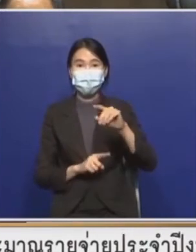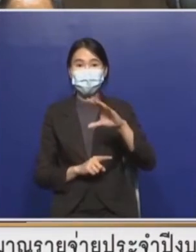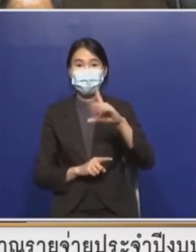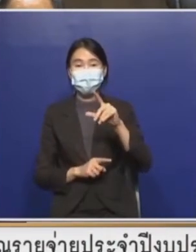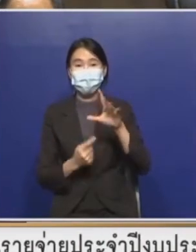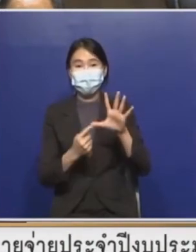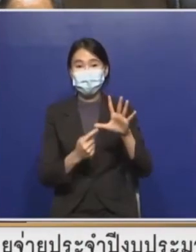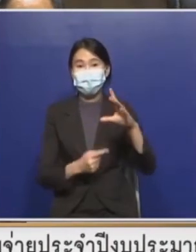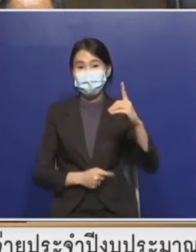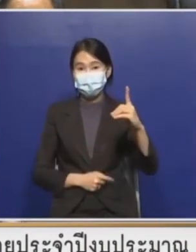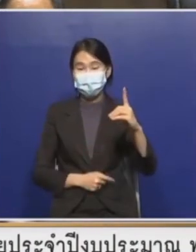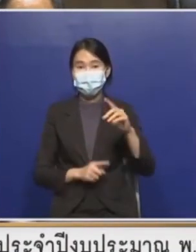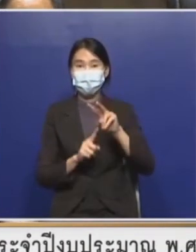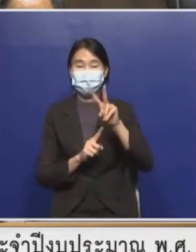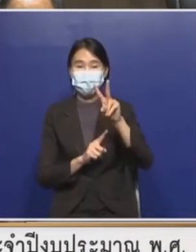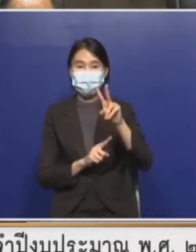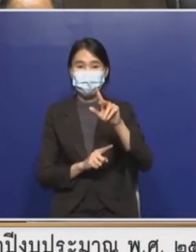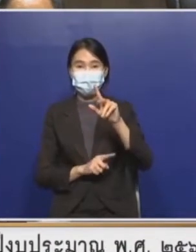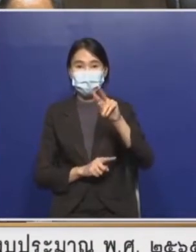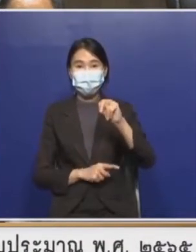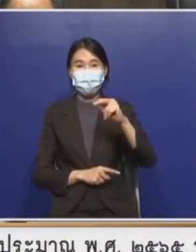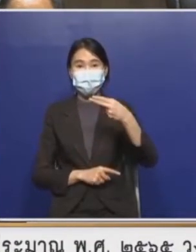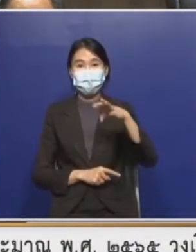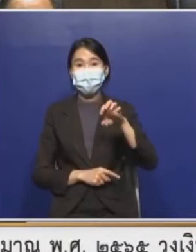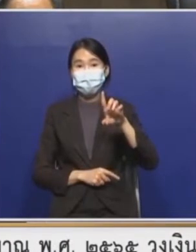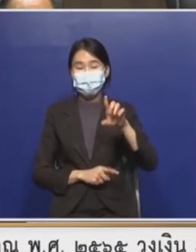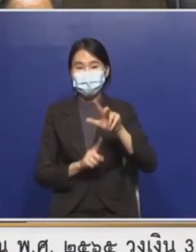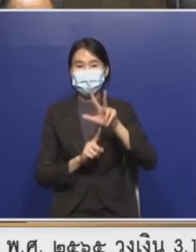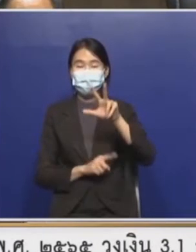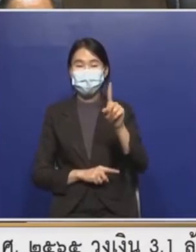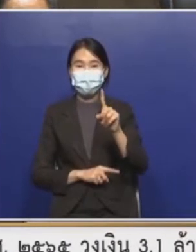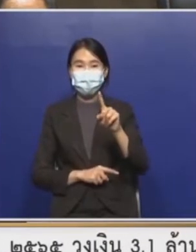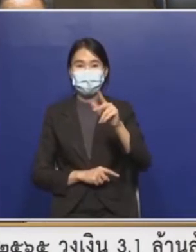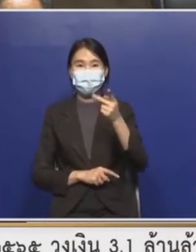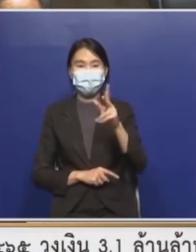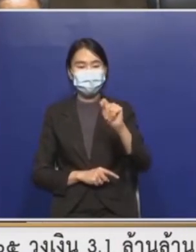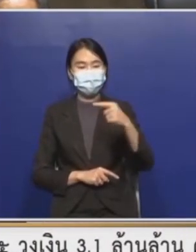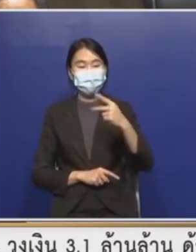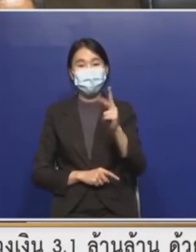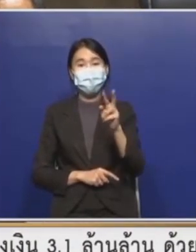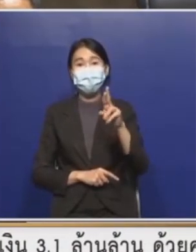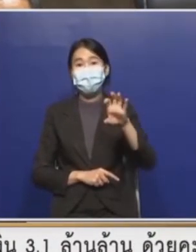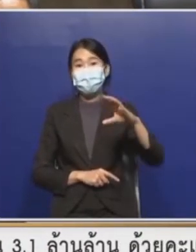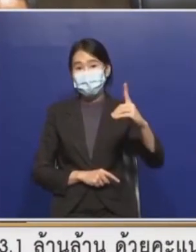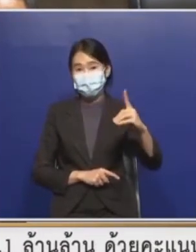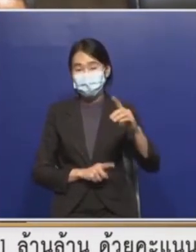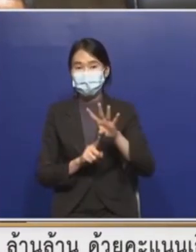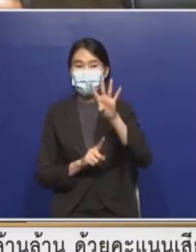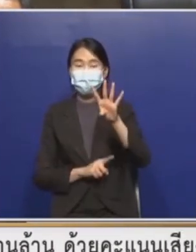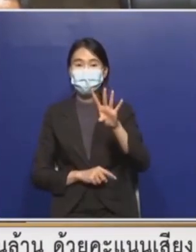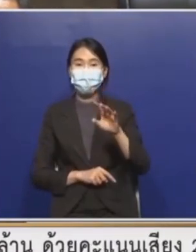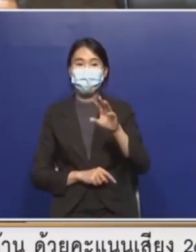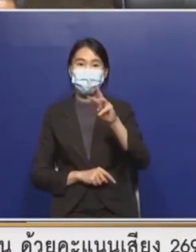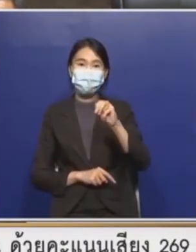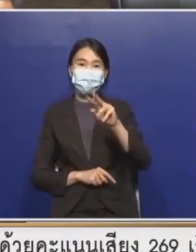เศษ2ดร.นาทีราชกิจประการ3สสคงกฤษฉัตรมาลีรัตน์4สสมนท